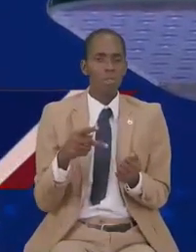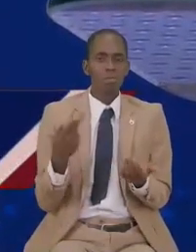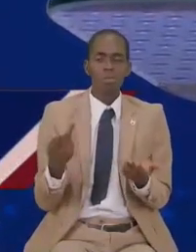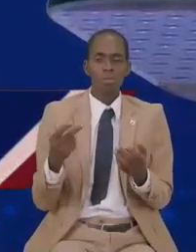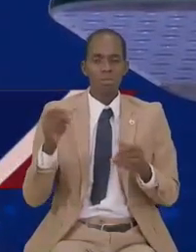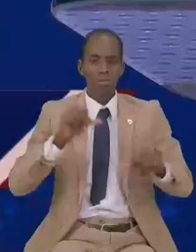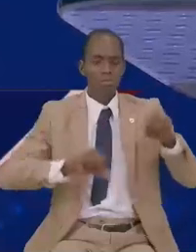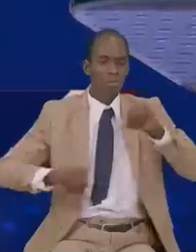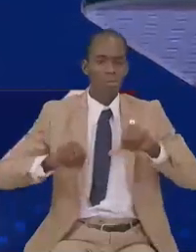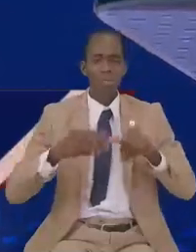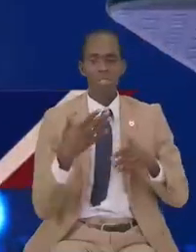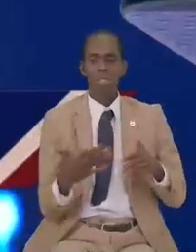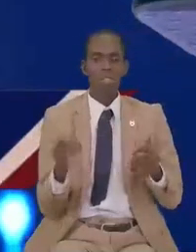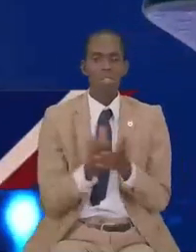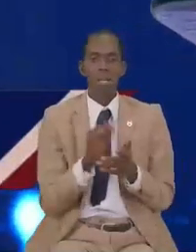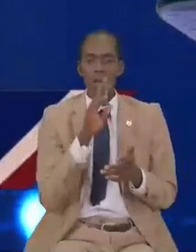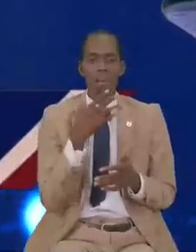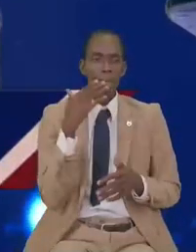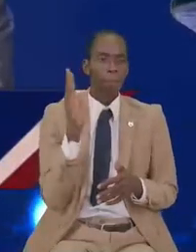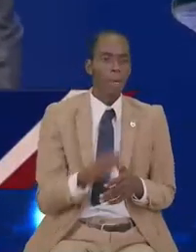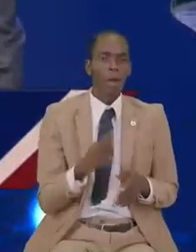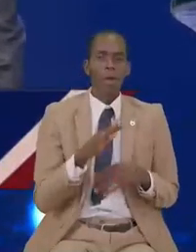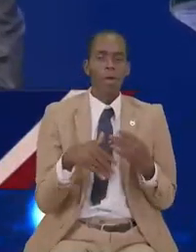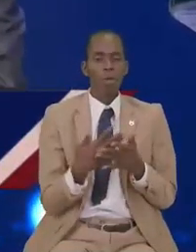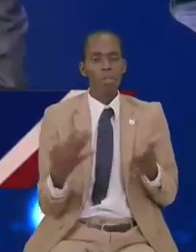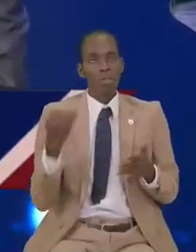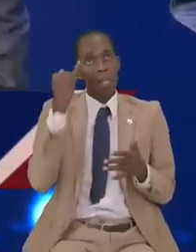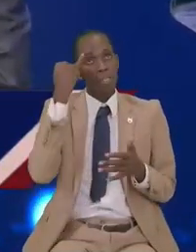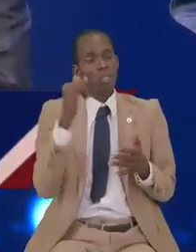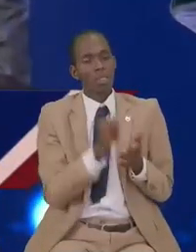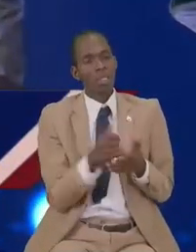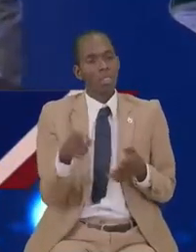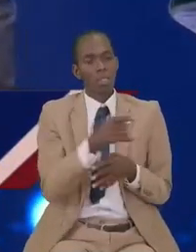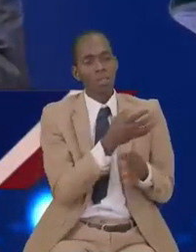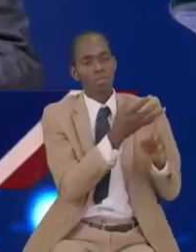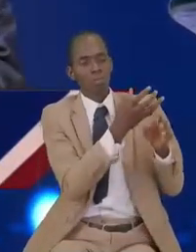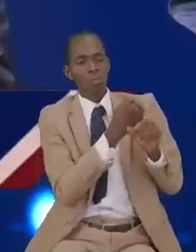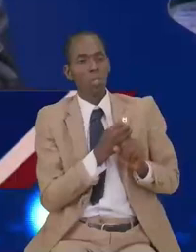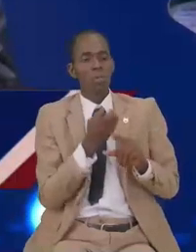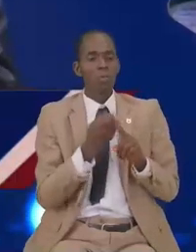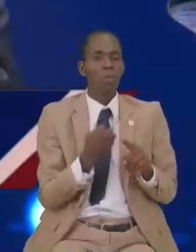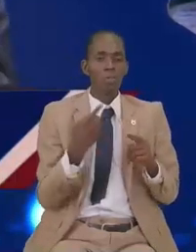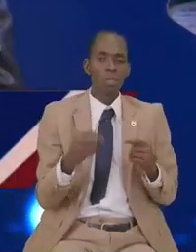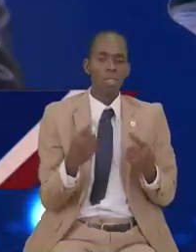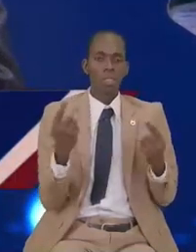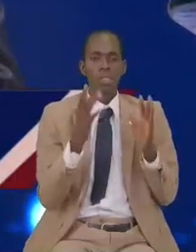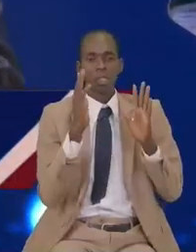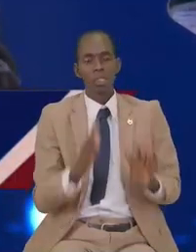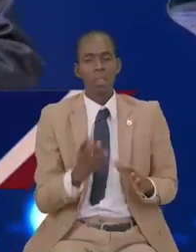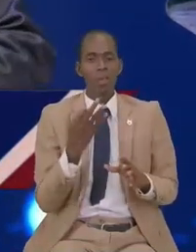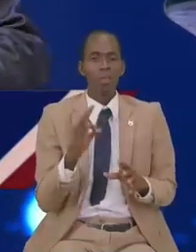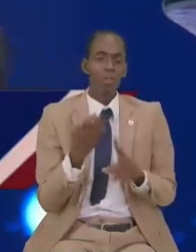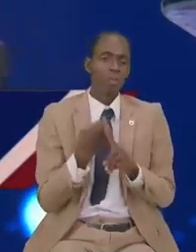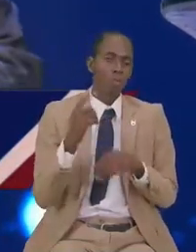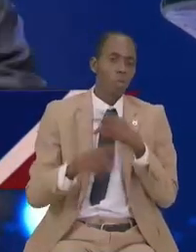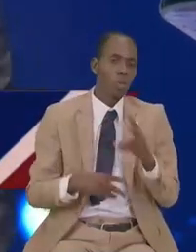mauvaises. Et ils ont emprunté des idéologies, l'idéologie des incroyants et du monde, des